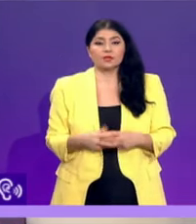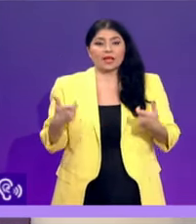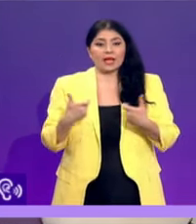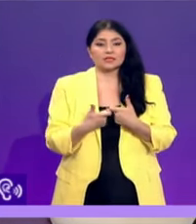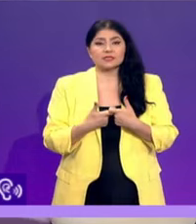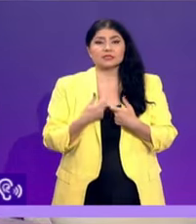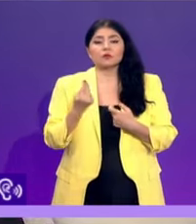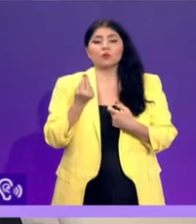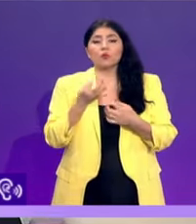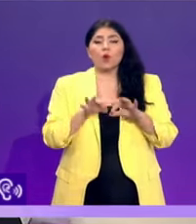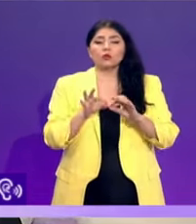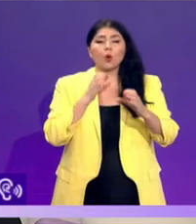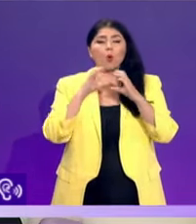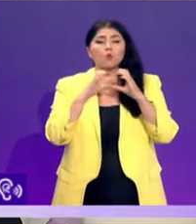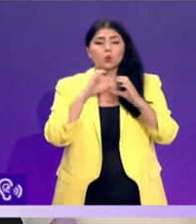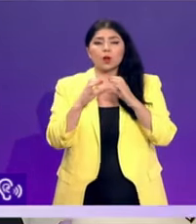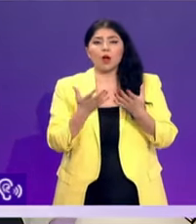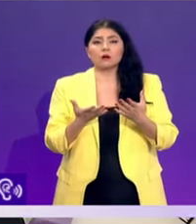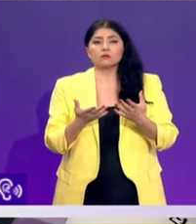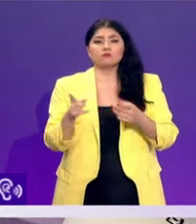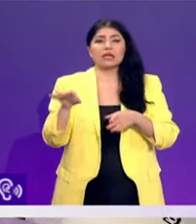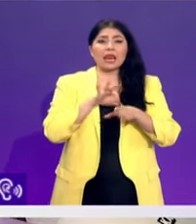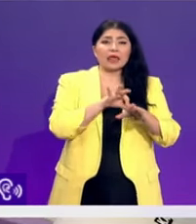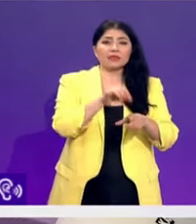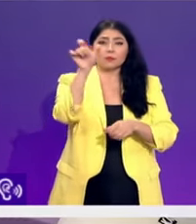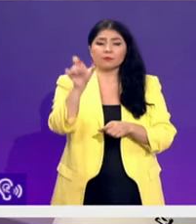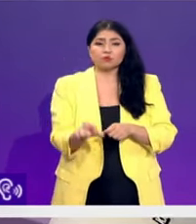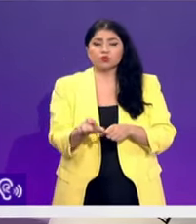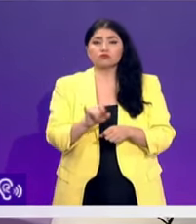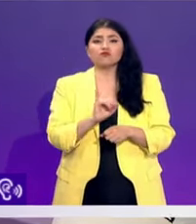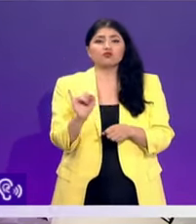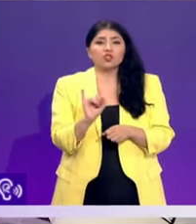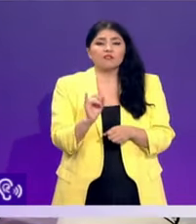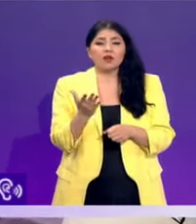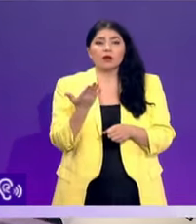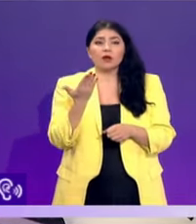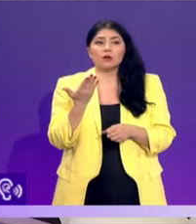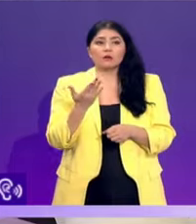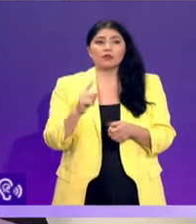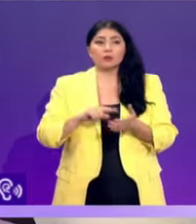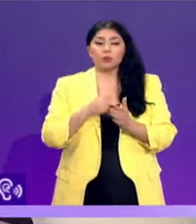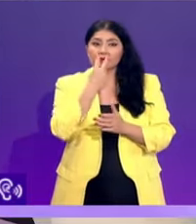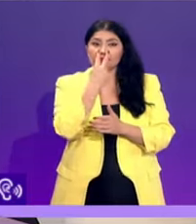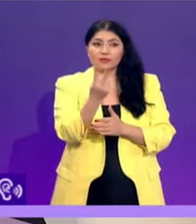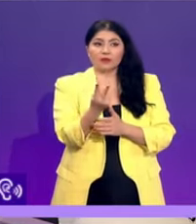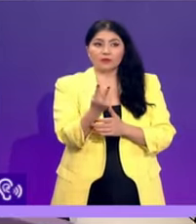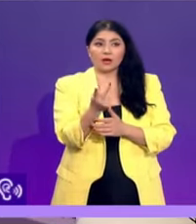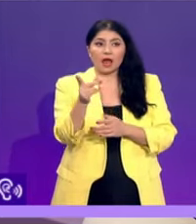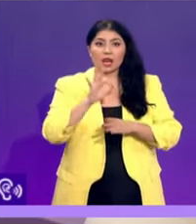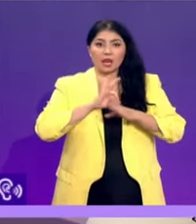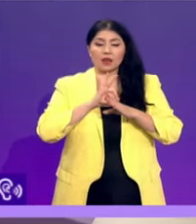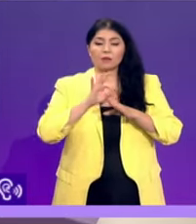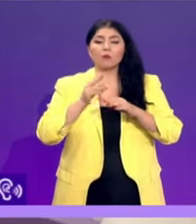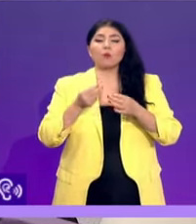o linie de comunicare între lideri, între cineva, astfel încât să poată... Deci din punct de vedere al